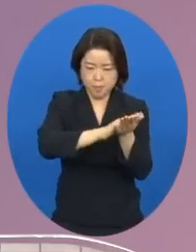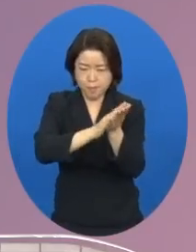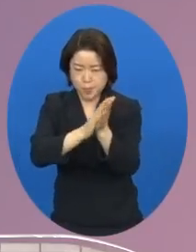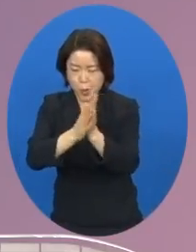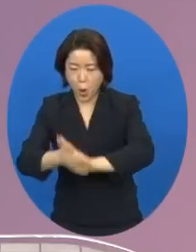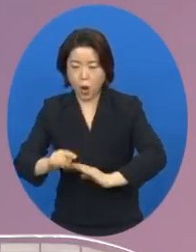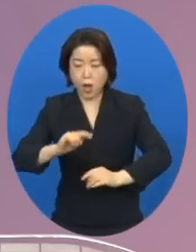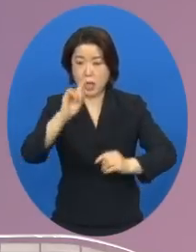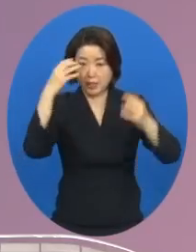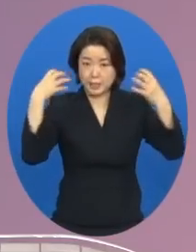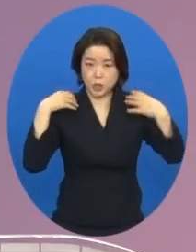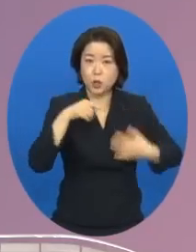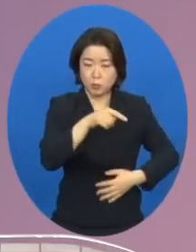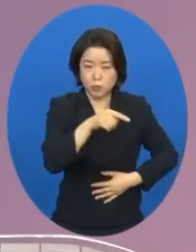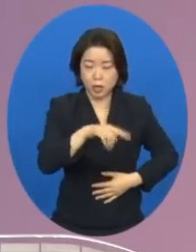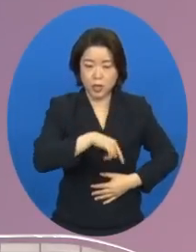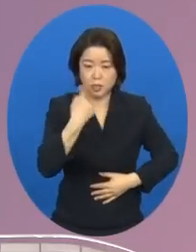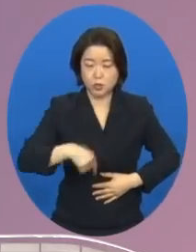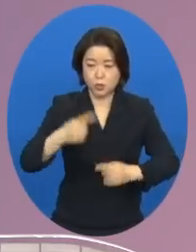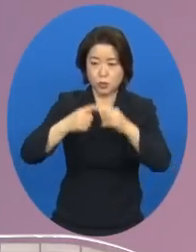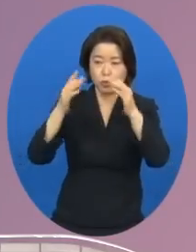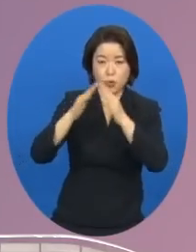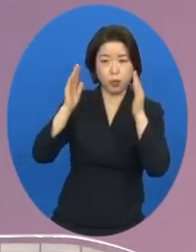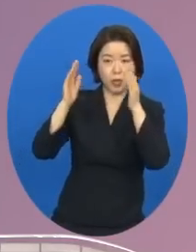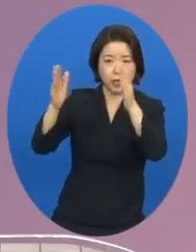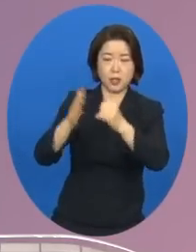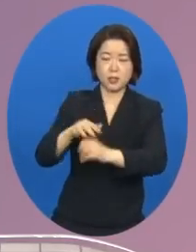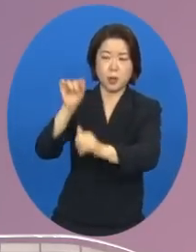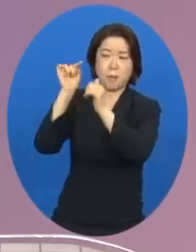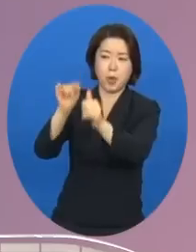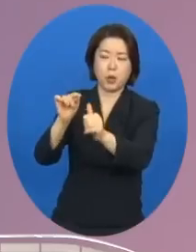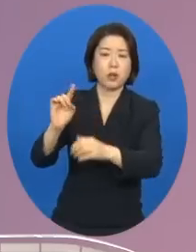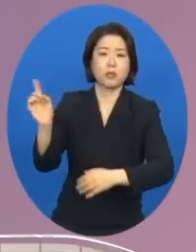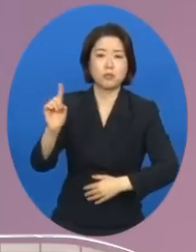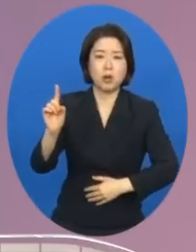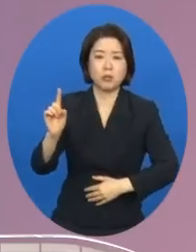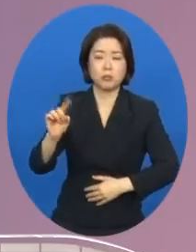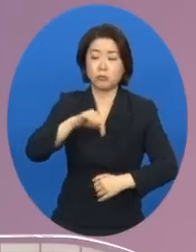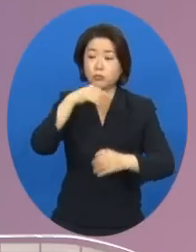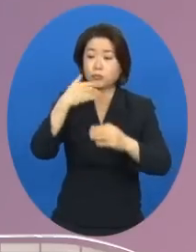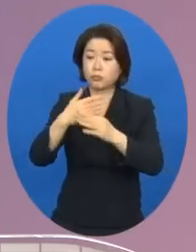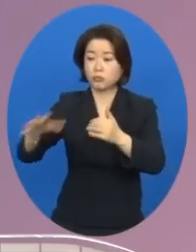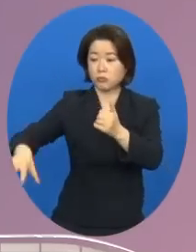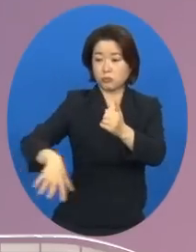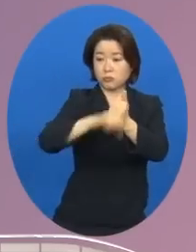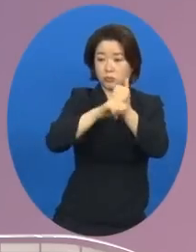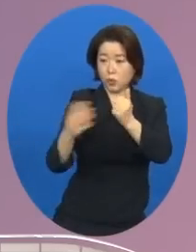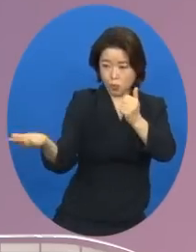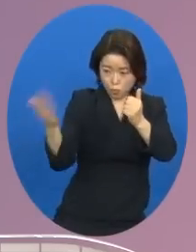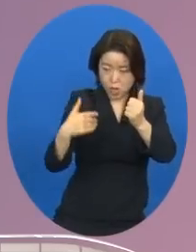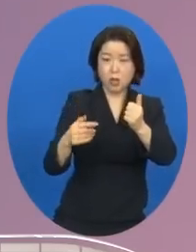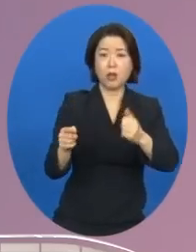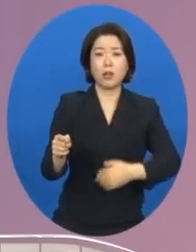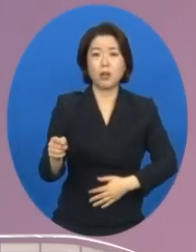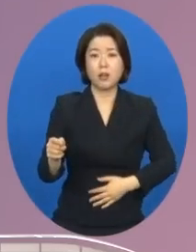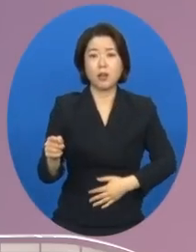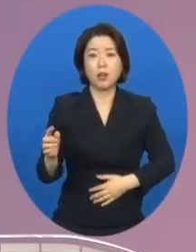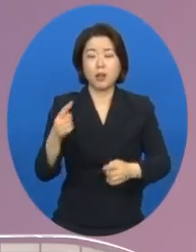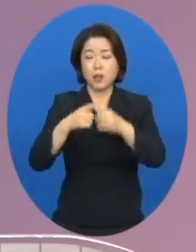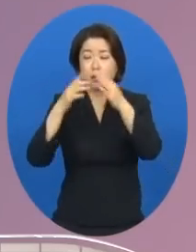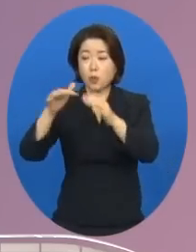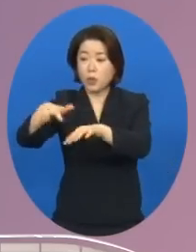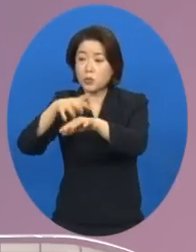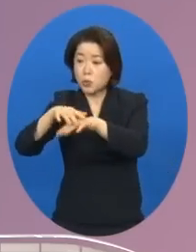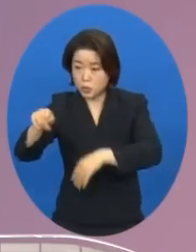공산정권이 중국의 교회를 향하여 명령을 내리기를 공산당 치하로 들어오라는 거예요. 교회